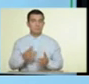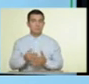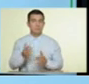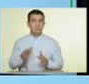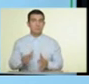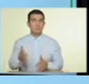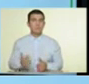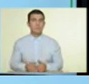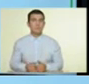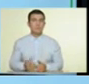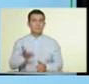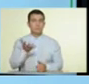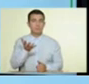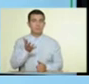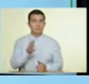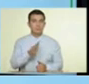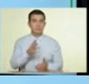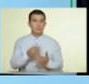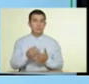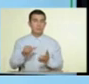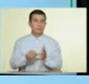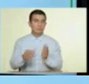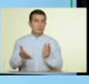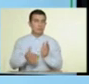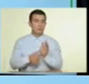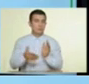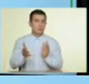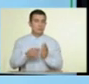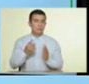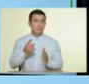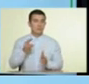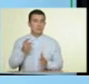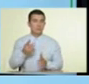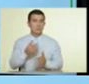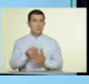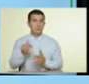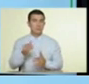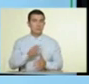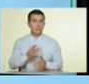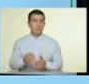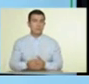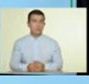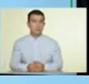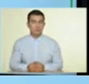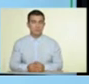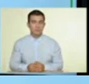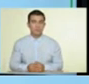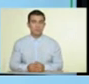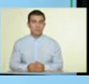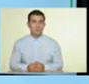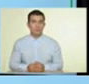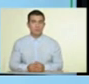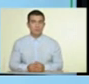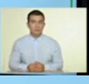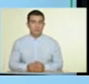pallasida 5 ta, 6 ta, demak 6 ta 1 kilogrammlik toshlar joylashgan ekan. Endi